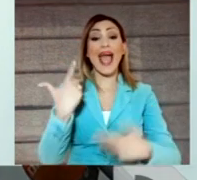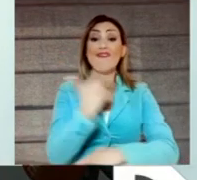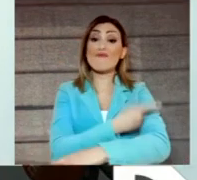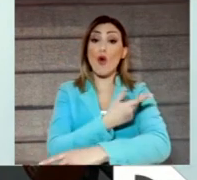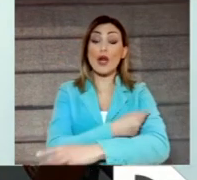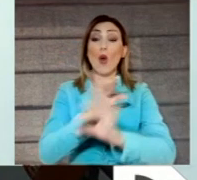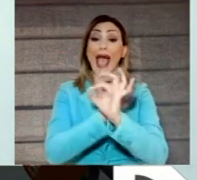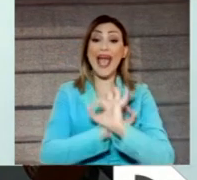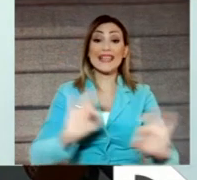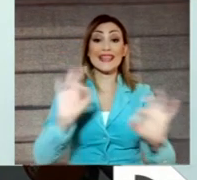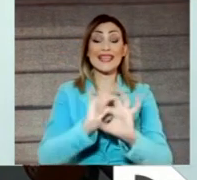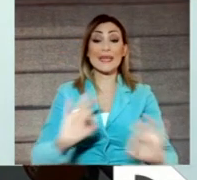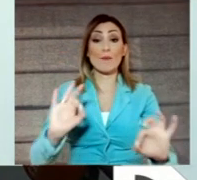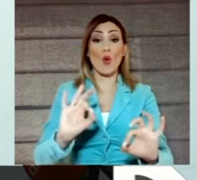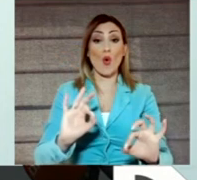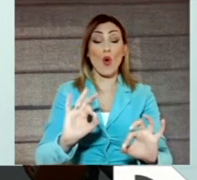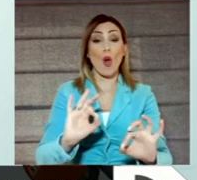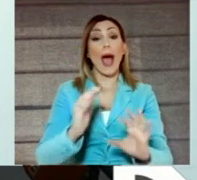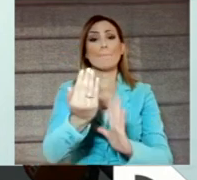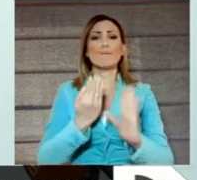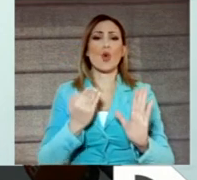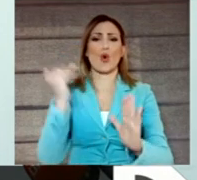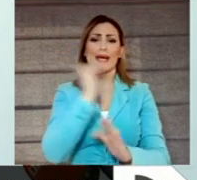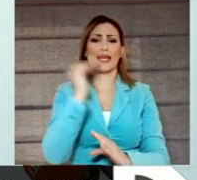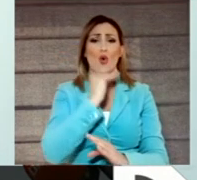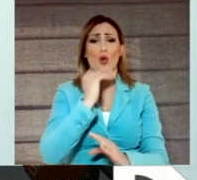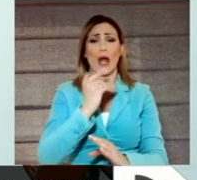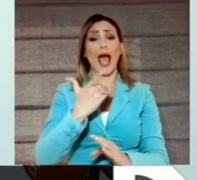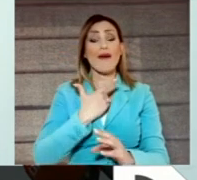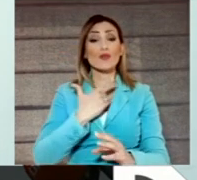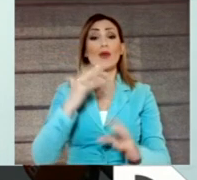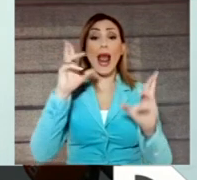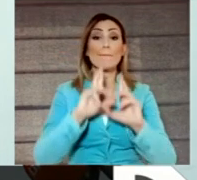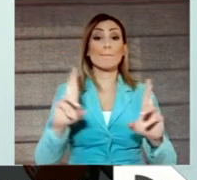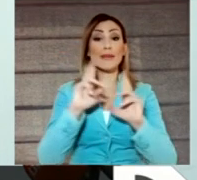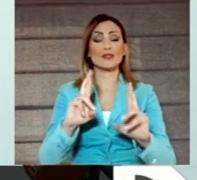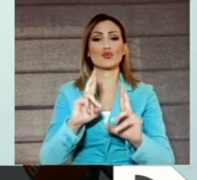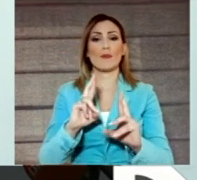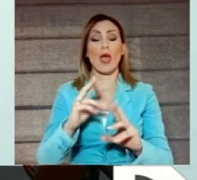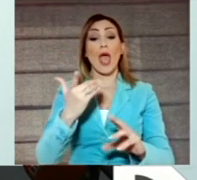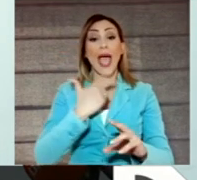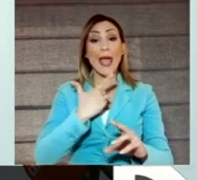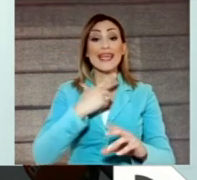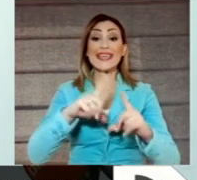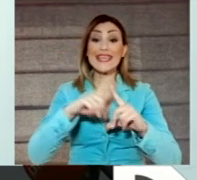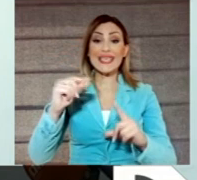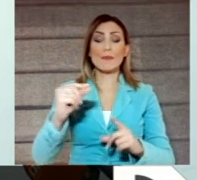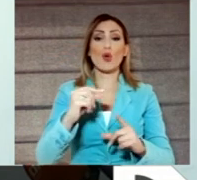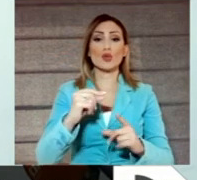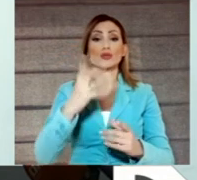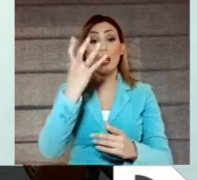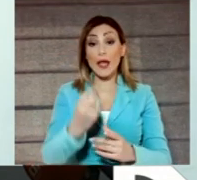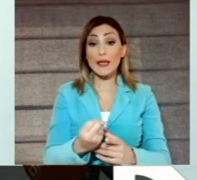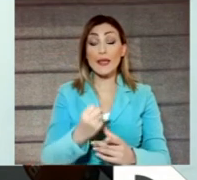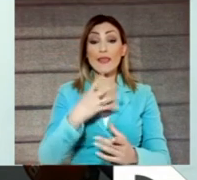έτοιμο πιο γρήγορα από το αναμενόμενο. Όπως γνωρίζετε, η Κύπρος έχει μεριμνήσει έγκαιρα για να εξασφαλίσει